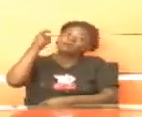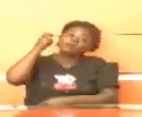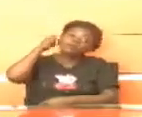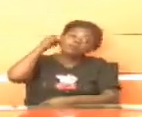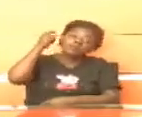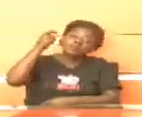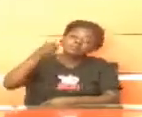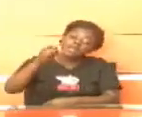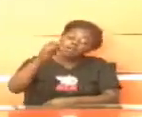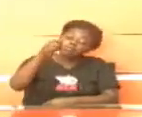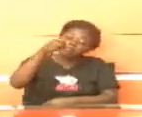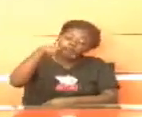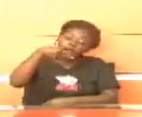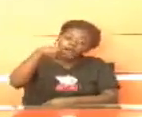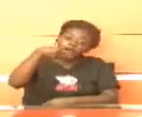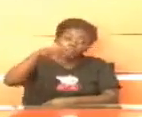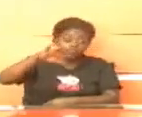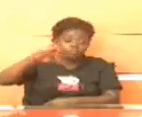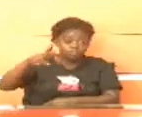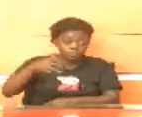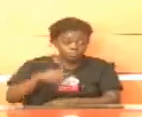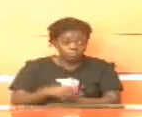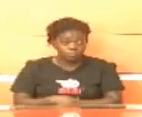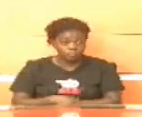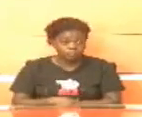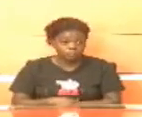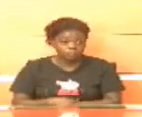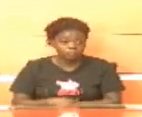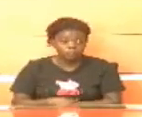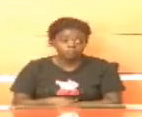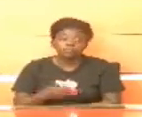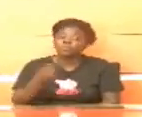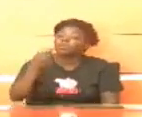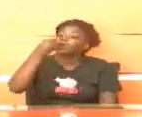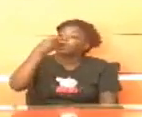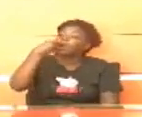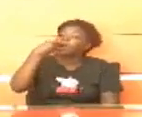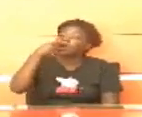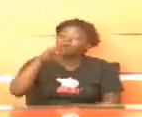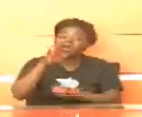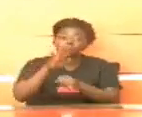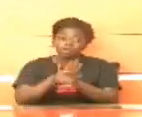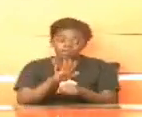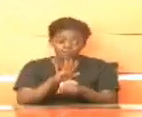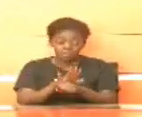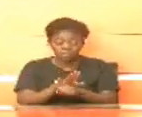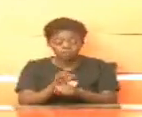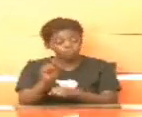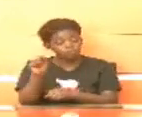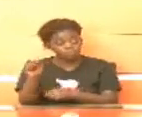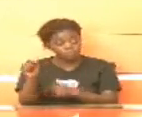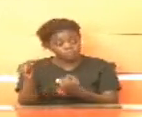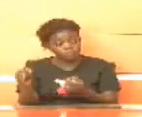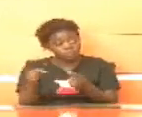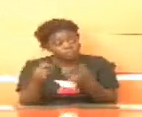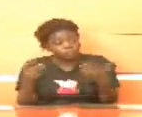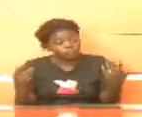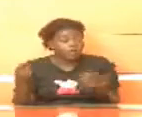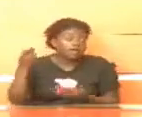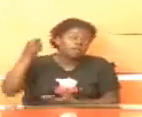ettundu ly'amazzi limu tonyezaako mu kamwa neyongera ku bungi bwa oxygen tonyezaako ne mu